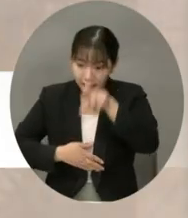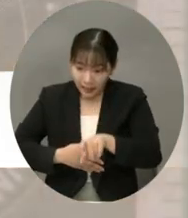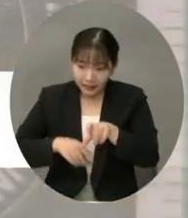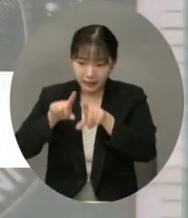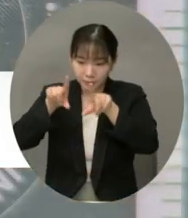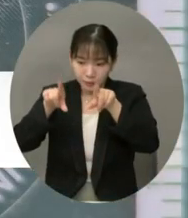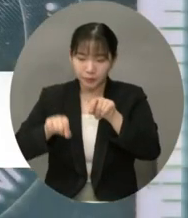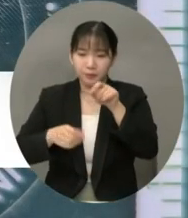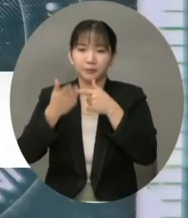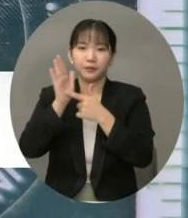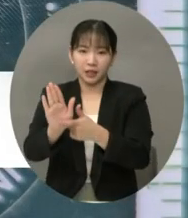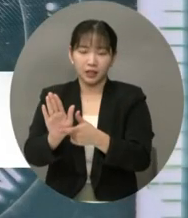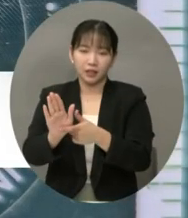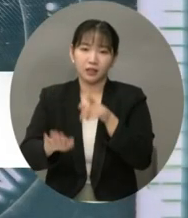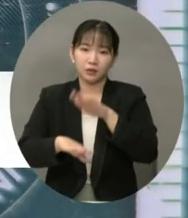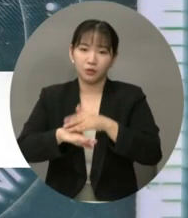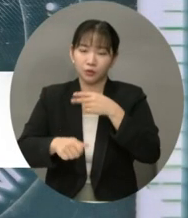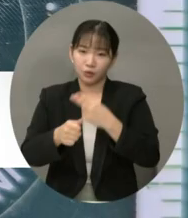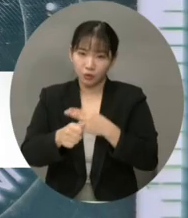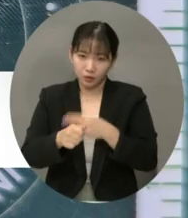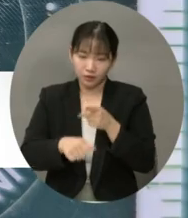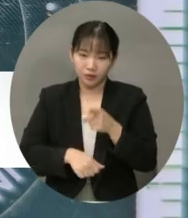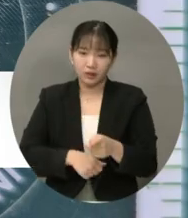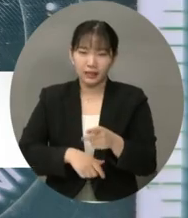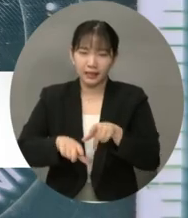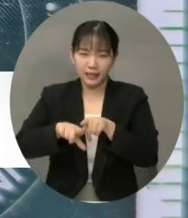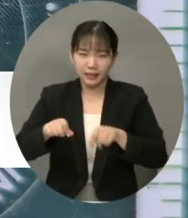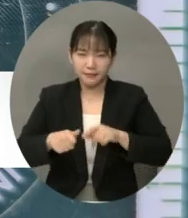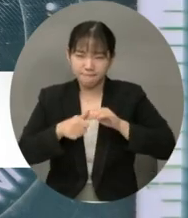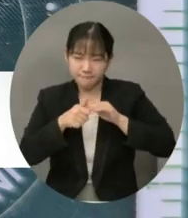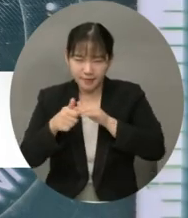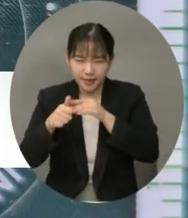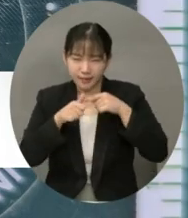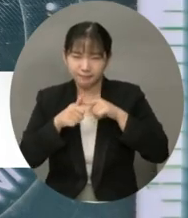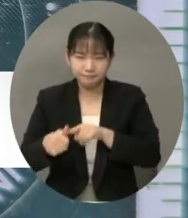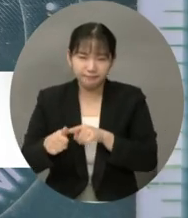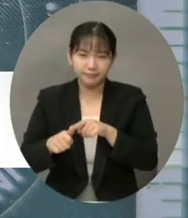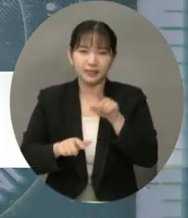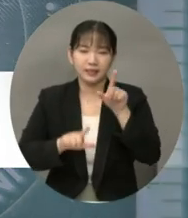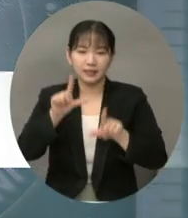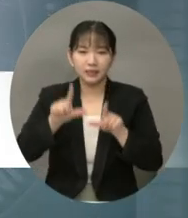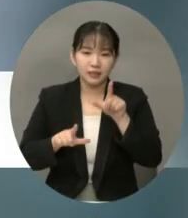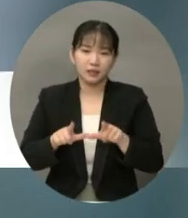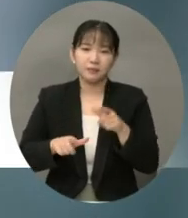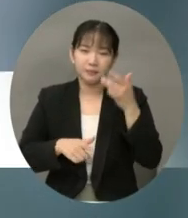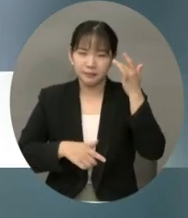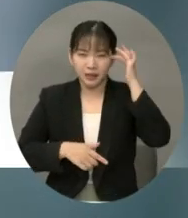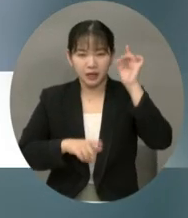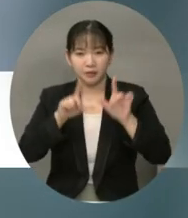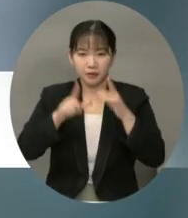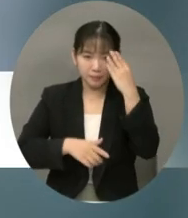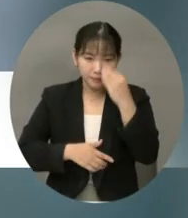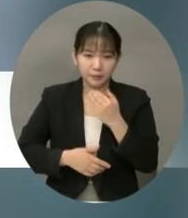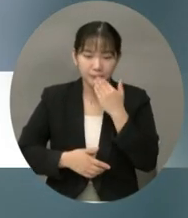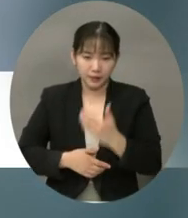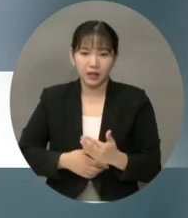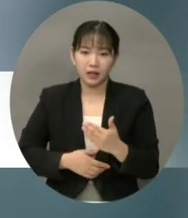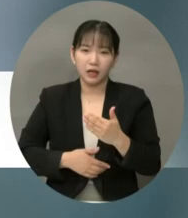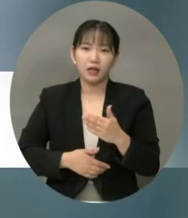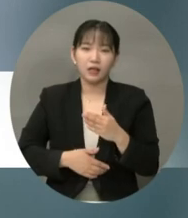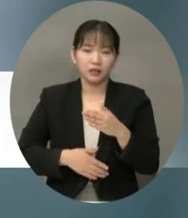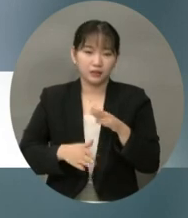공개했습니다 손교수는 일제 악하고 치유한 식민 정책을 확인시켜 준 실물 카드에 대해 국어 생활사